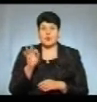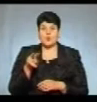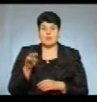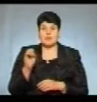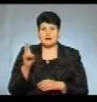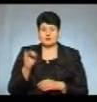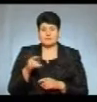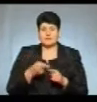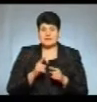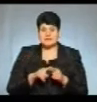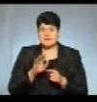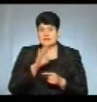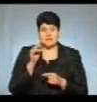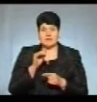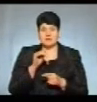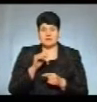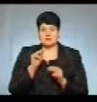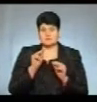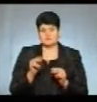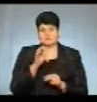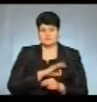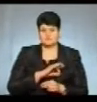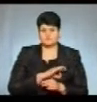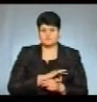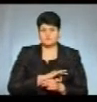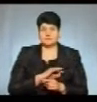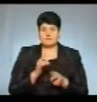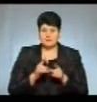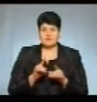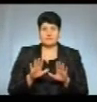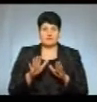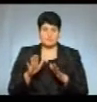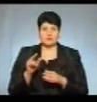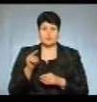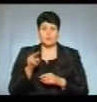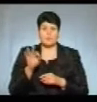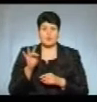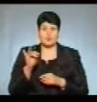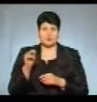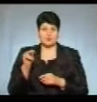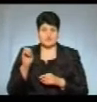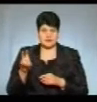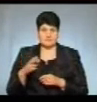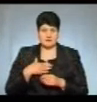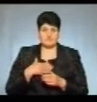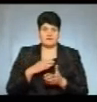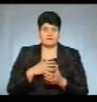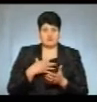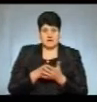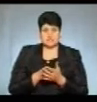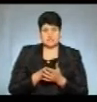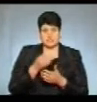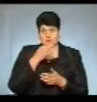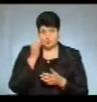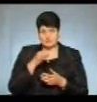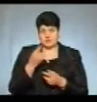є недобросовісно, вони їх використовують. Ну, от. Ну, насправді, такі випадок з поручителем – це і мій власний досвід. Одна знайома просто дала без мого відома